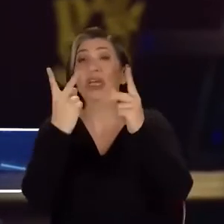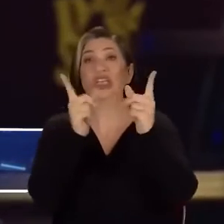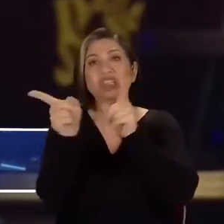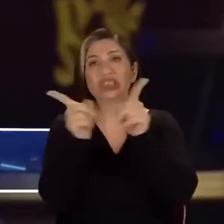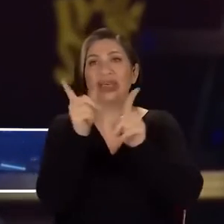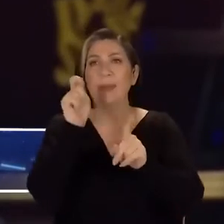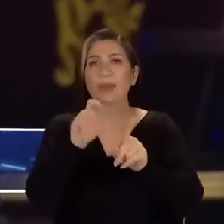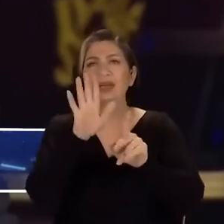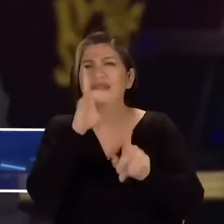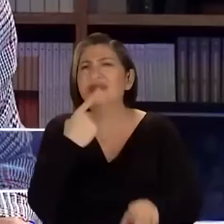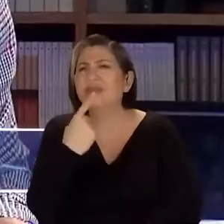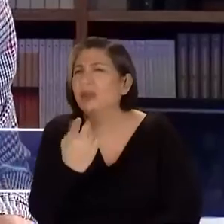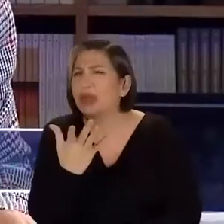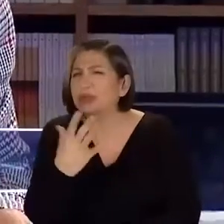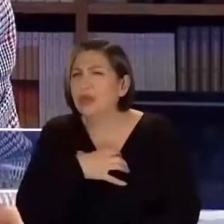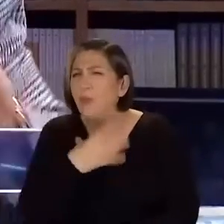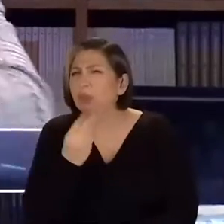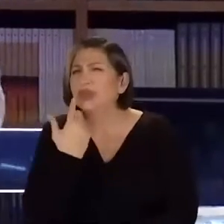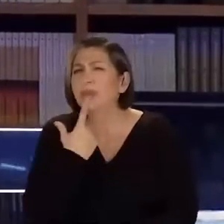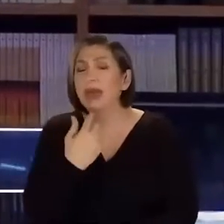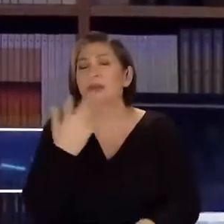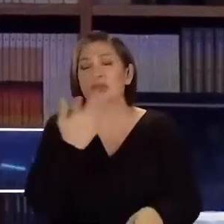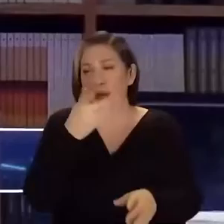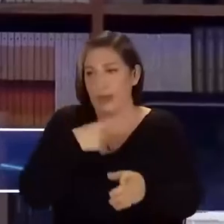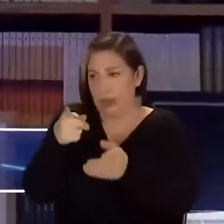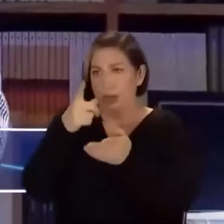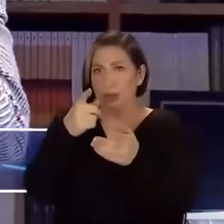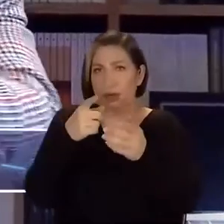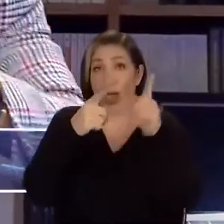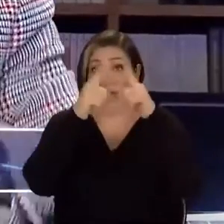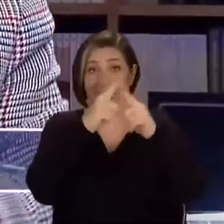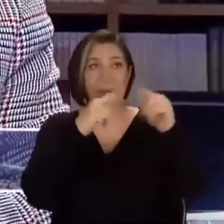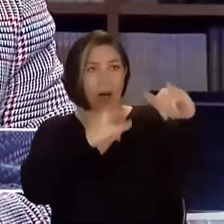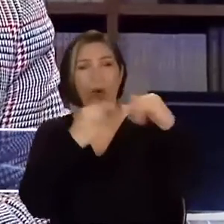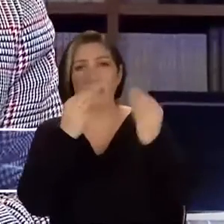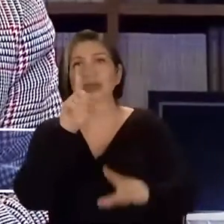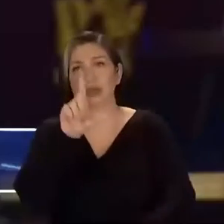Ya ne Bitcoin demek, özür dilerim, ne demek Bitcoin sahibi olması? Yani size Bitcoin hesabı olması gerekiyor onların. Yani bir